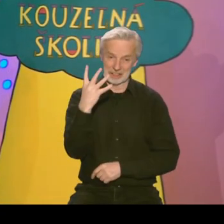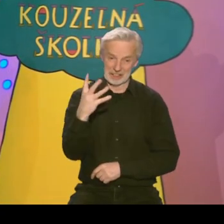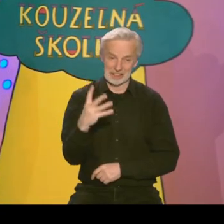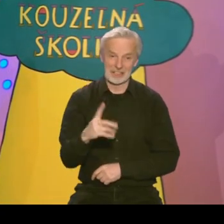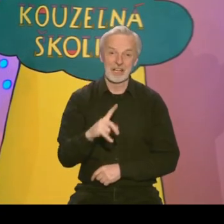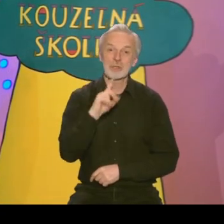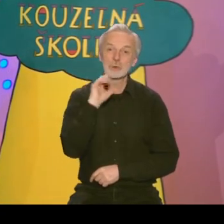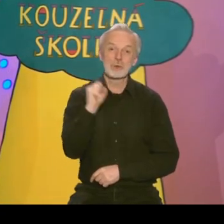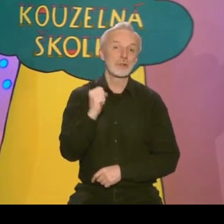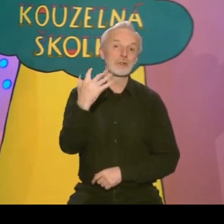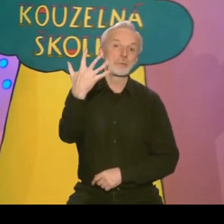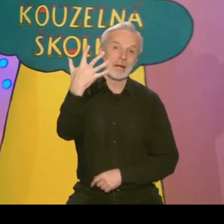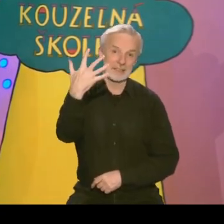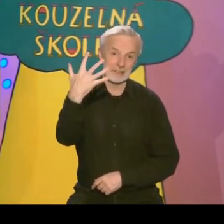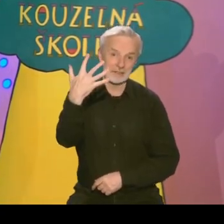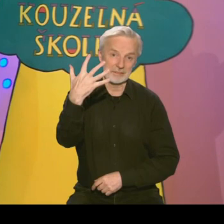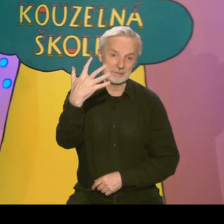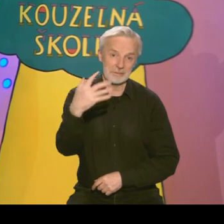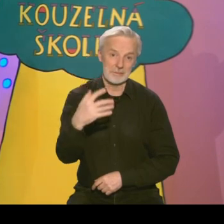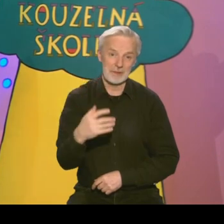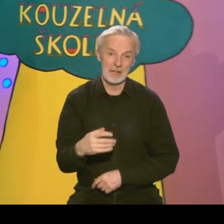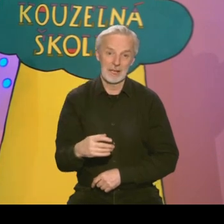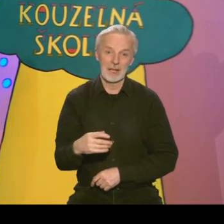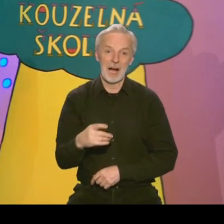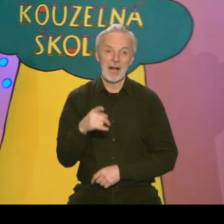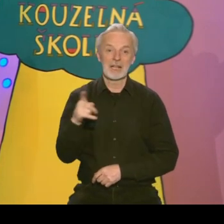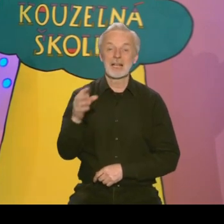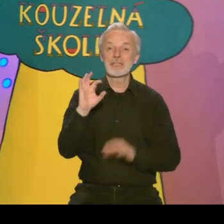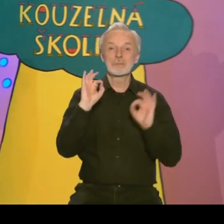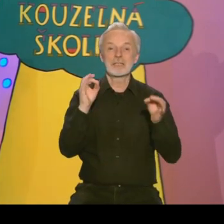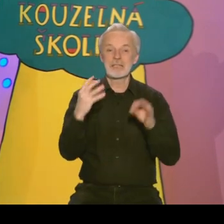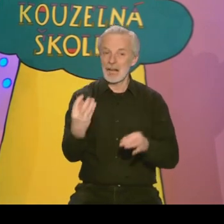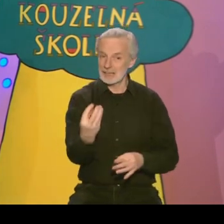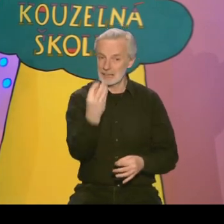je jich 5, ale tenhle se nosí na nose.